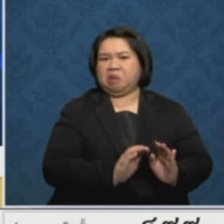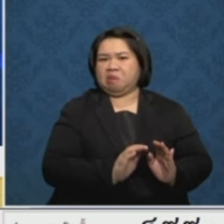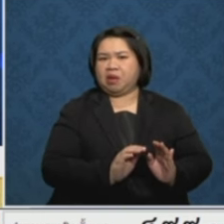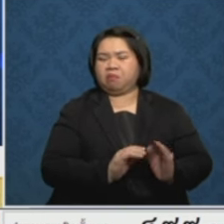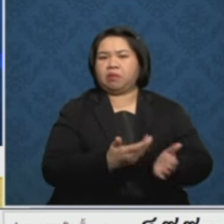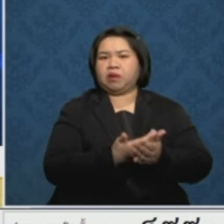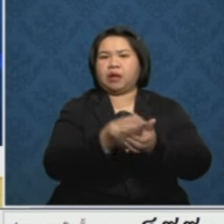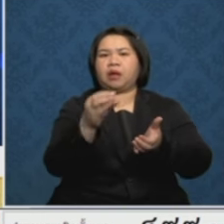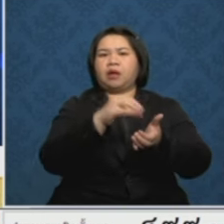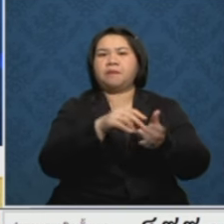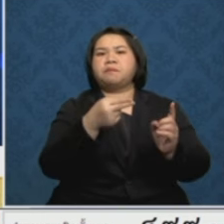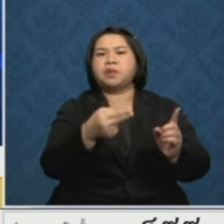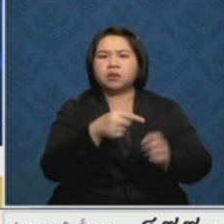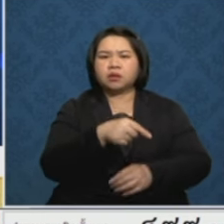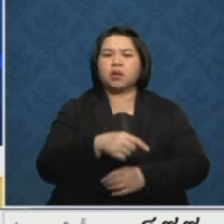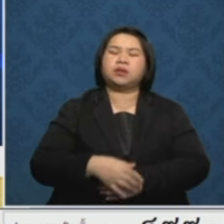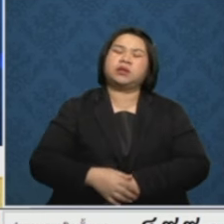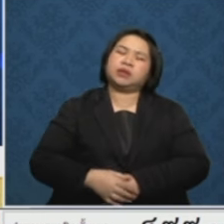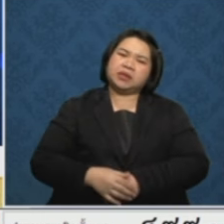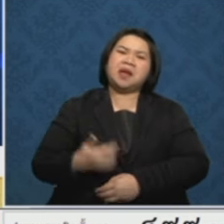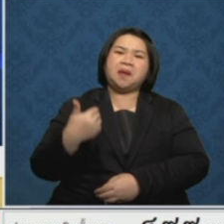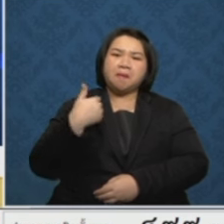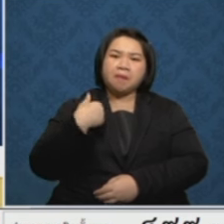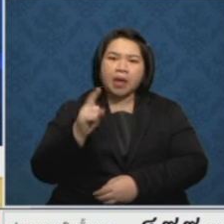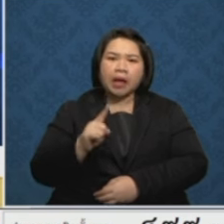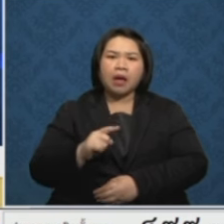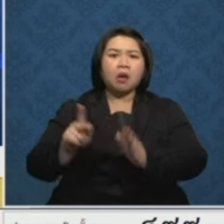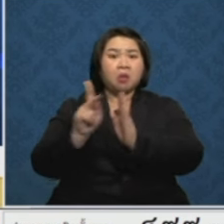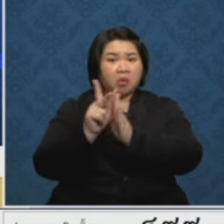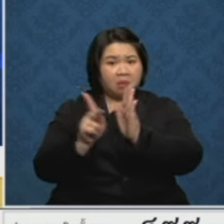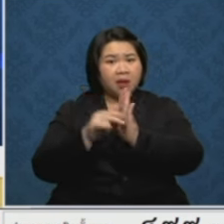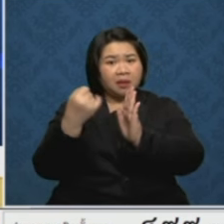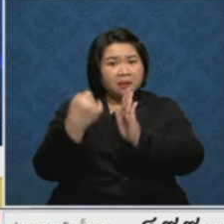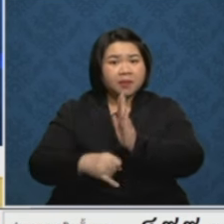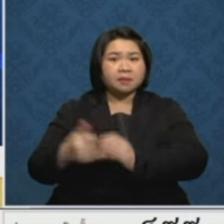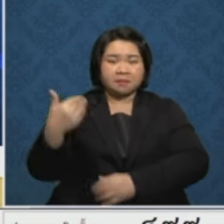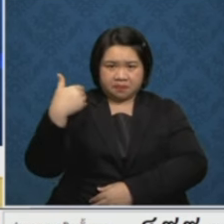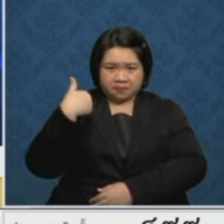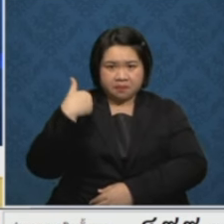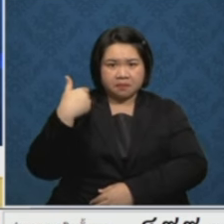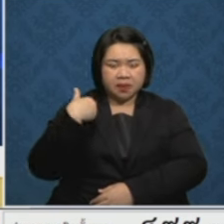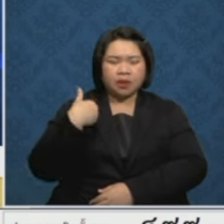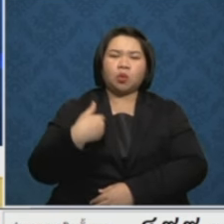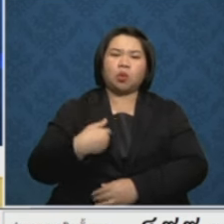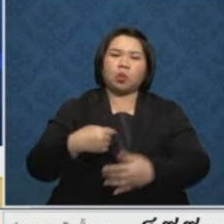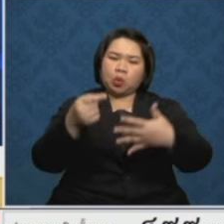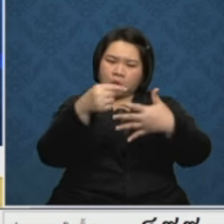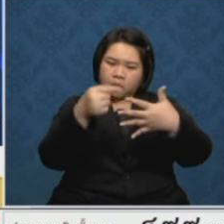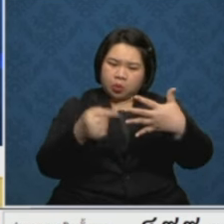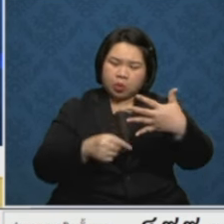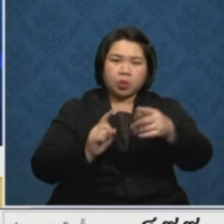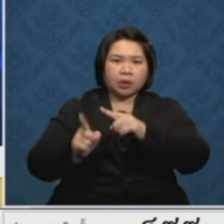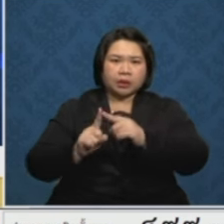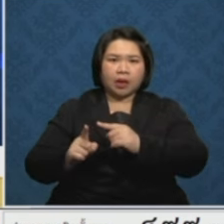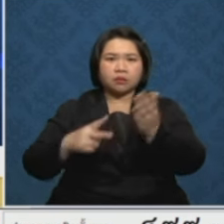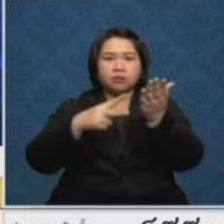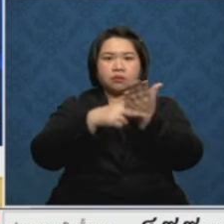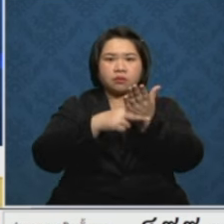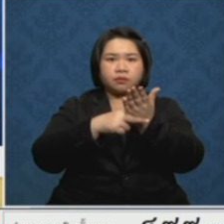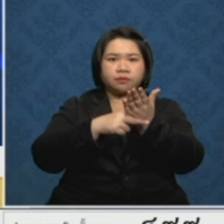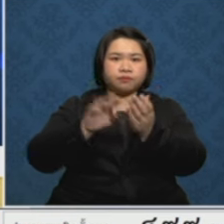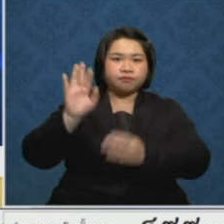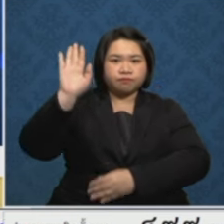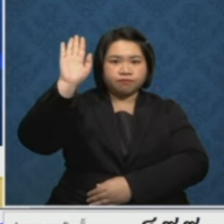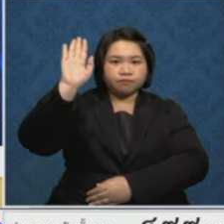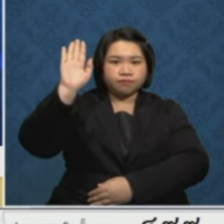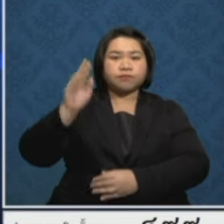ลเล็ตยังต้องเสียอีกคือว่าต้องทำผิดกฎหมายอีกหลายข้อนะถ้าวันนี้ไม่ได้มีการแก